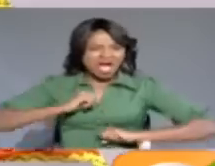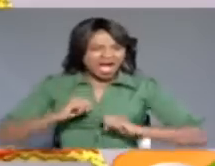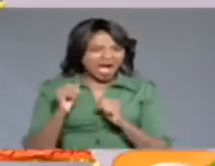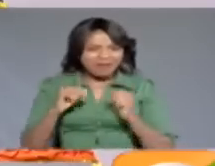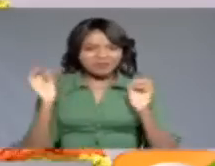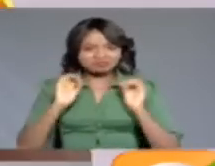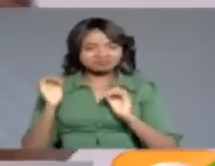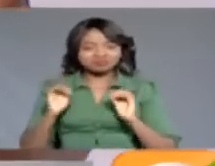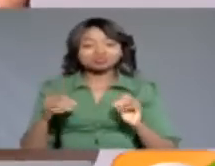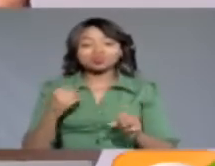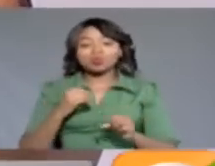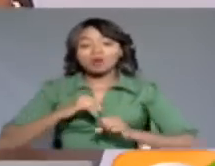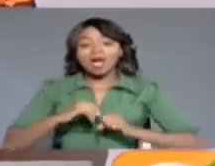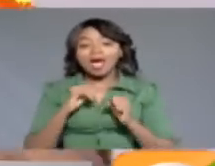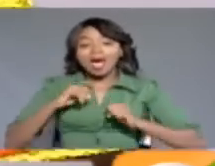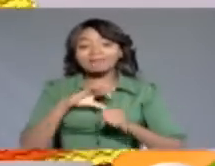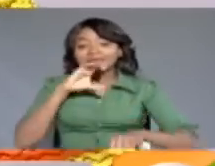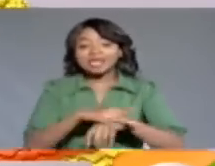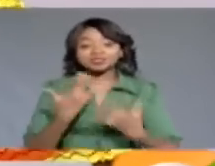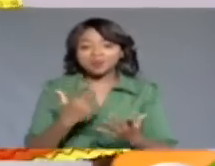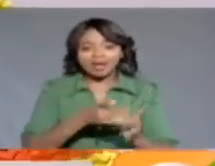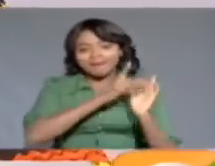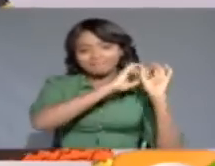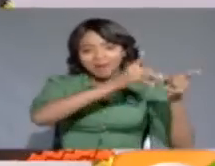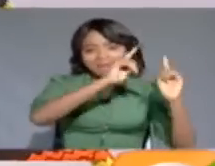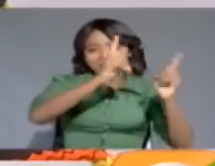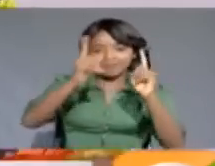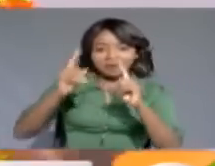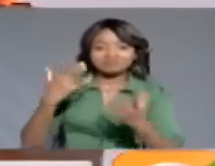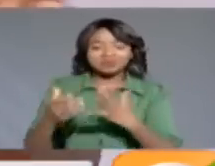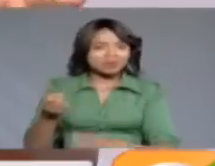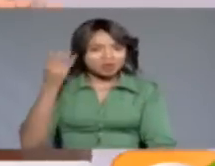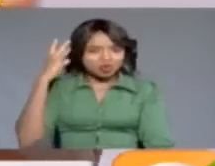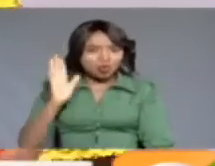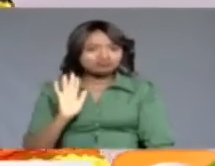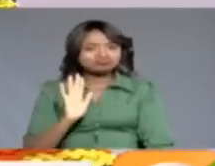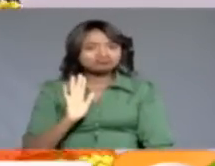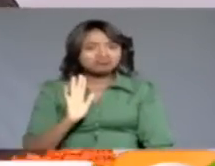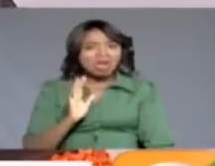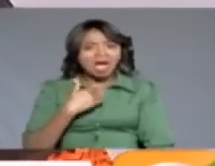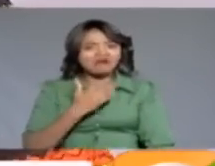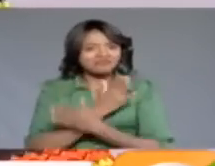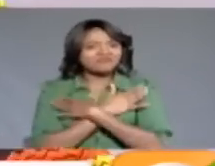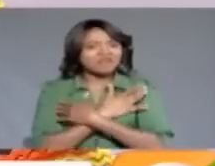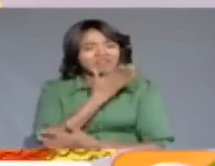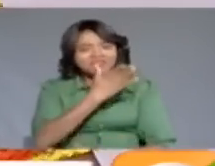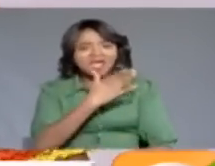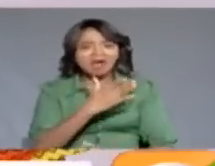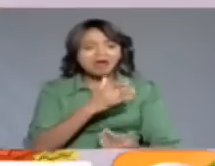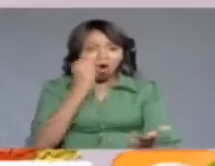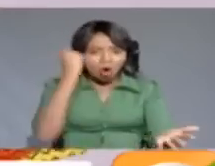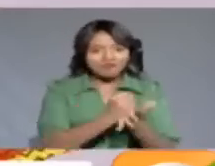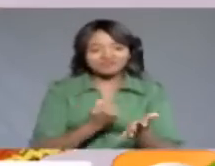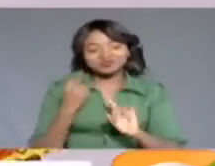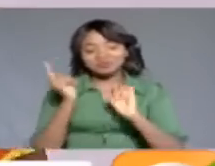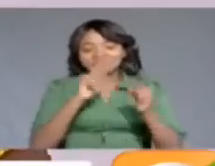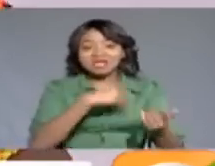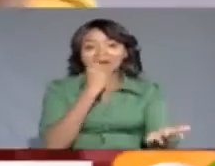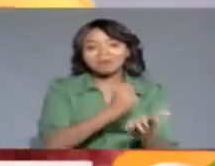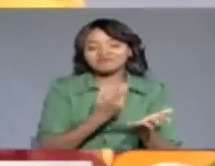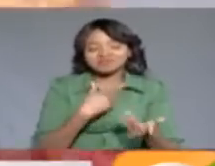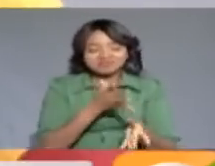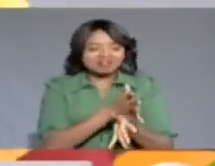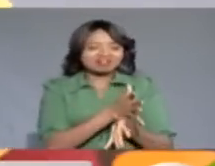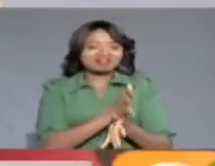raha fulani anaitafuta kwa kina Jamila. Labda anajua Jamila uko ofisini lakini kazi zake yuko busy kuanzia saa 12. Kwa hivyo anakuja tu hapa Royal Media.